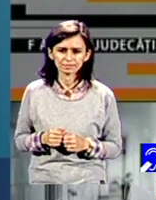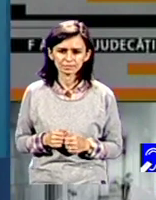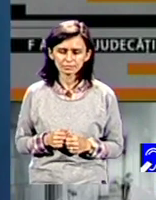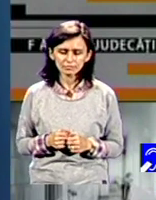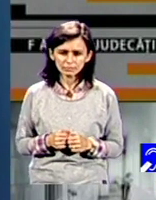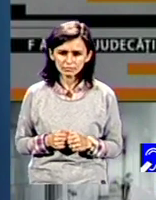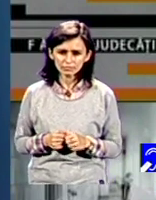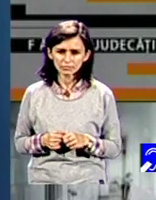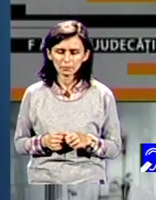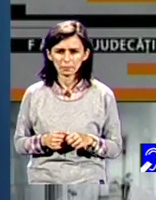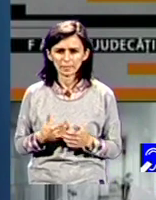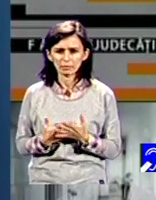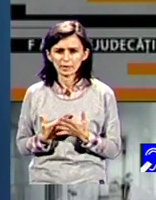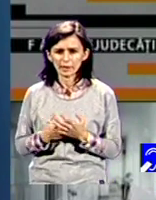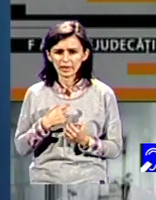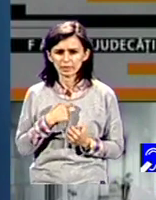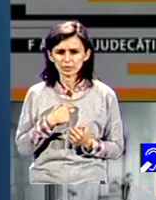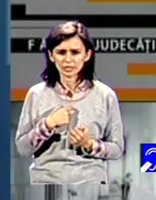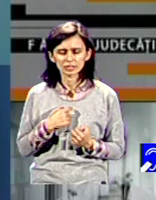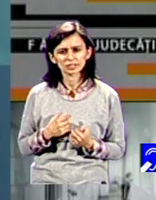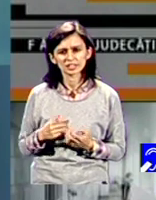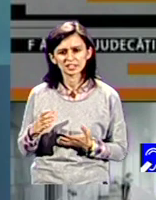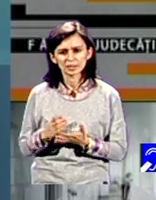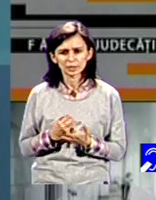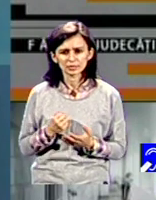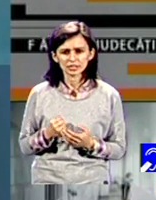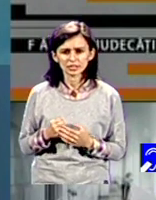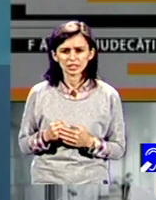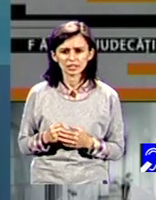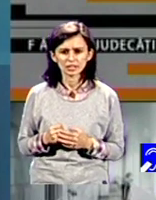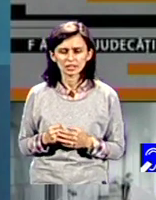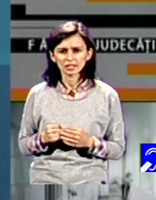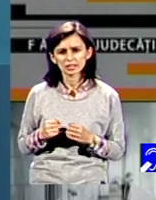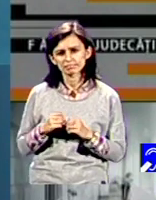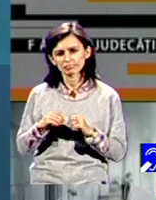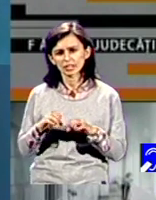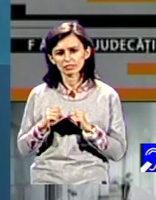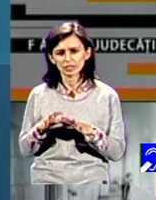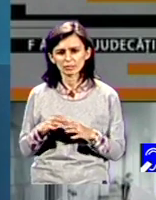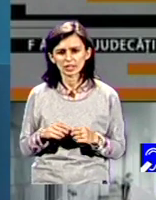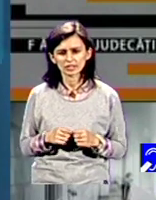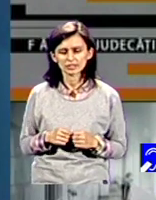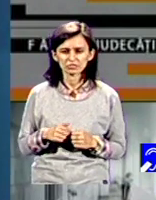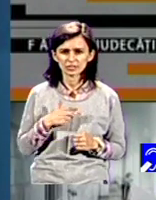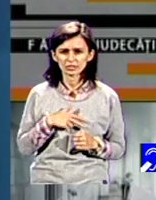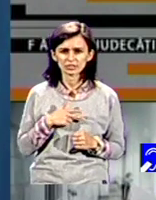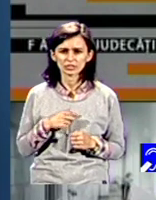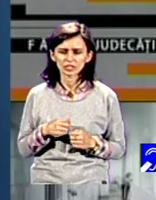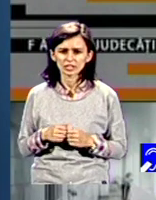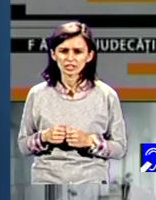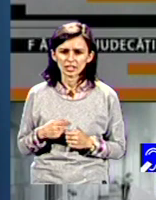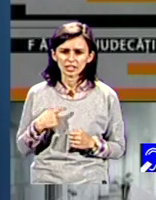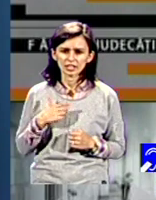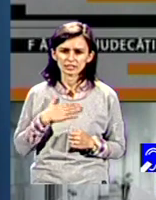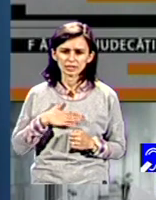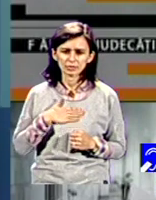practic pentru ca asa pot obține feedback ul informationale de care au nevoie si din punct de vedere social destul de placuta mergi la